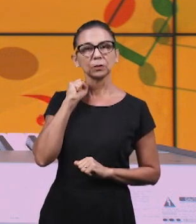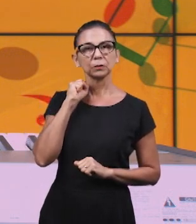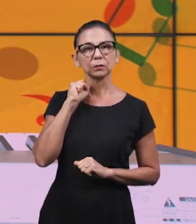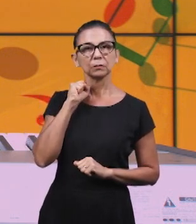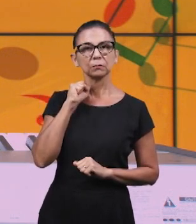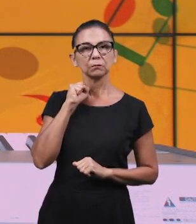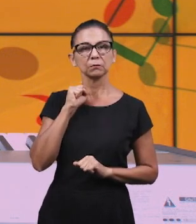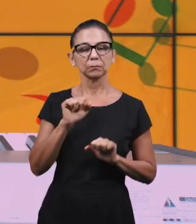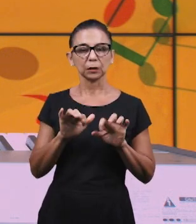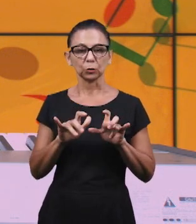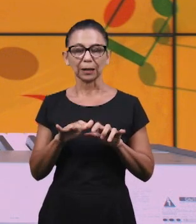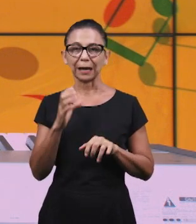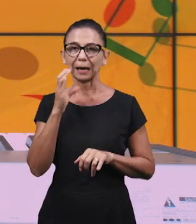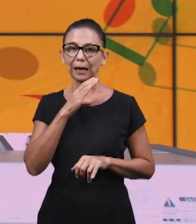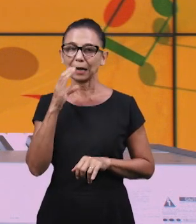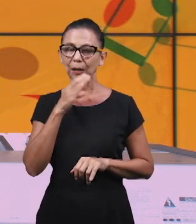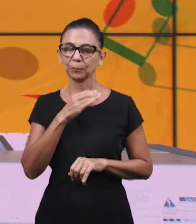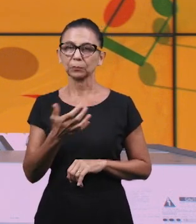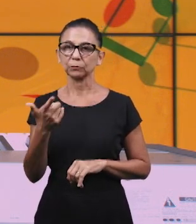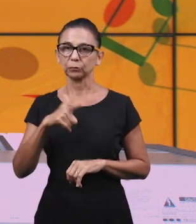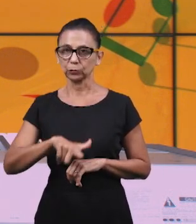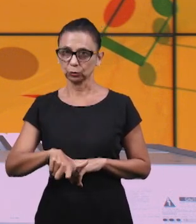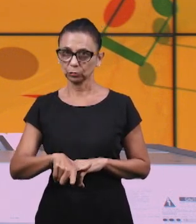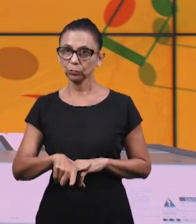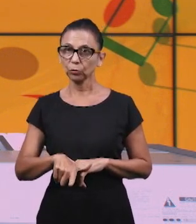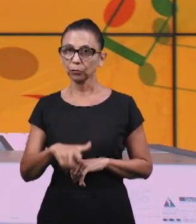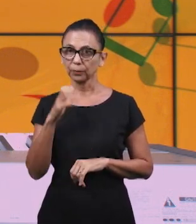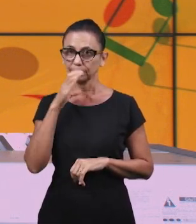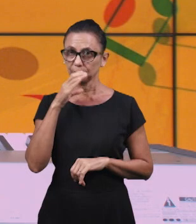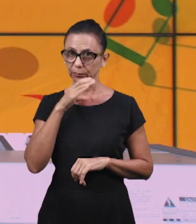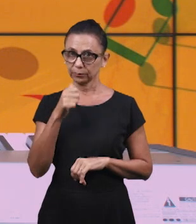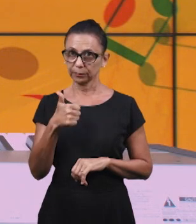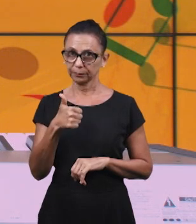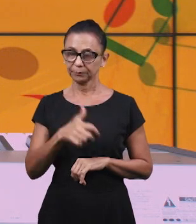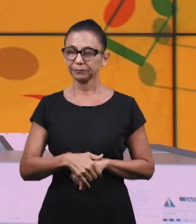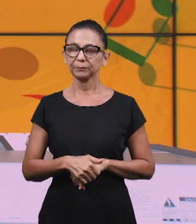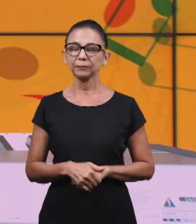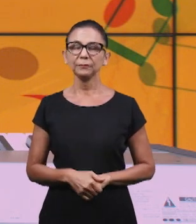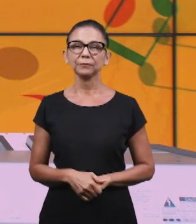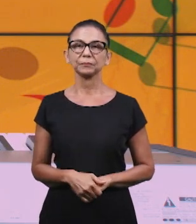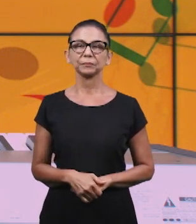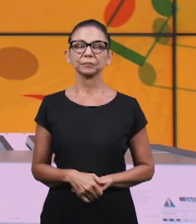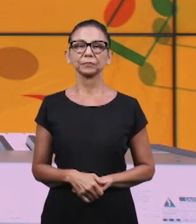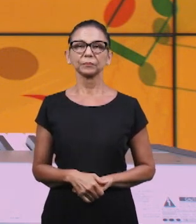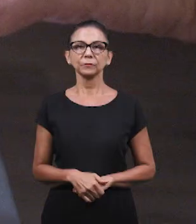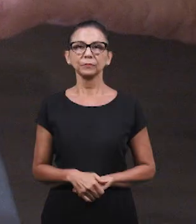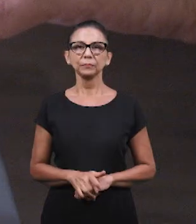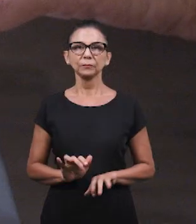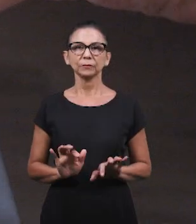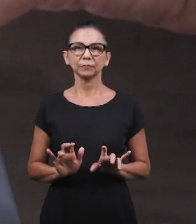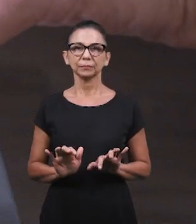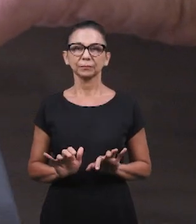nous devons la jouer plus rapidement. Donc, je vais passer maintenant plus rapidement.